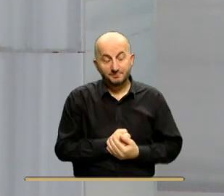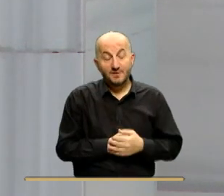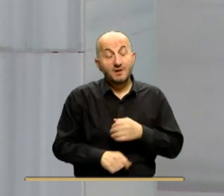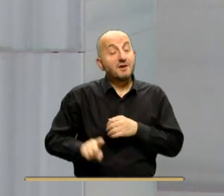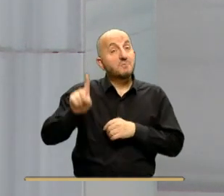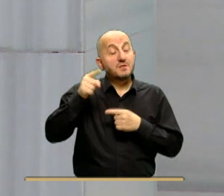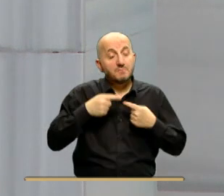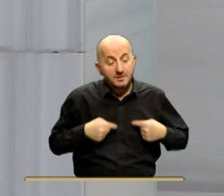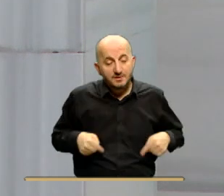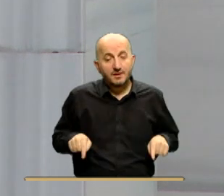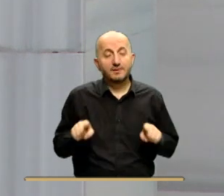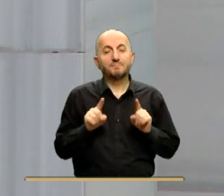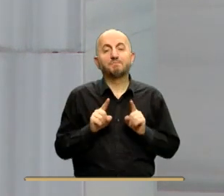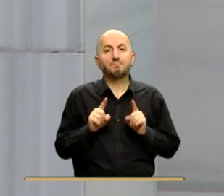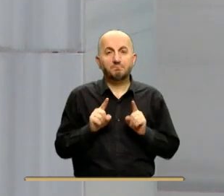Rabbim bizleri